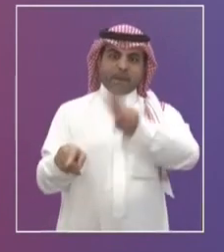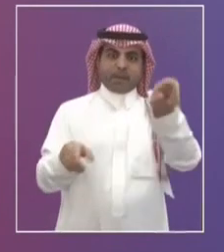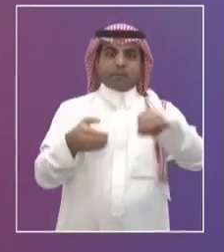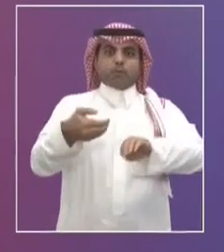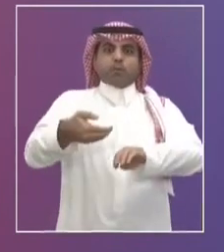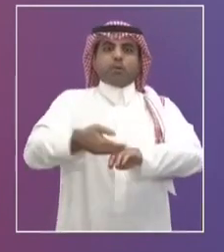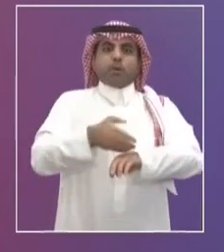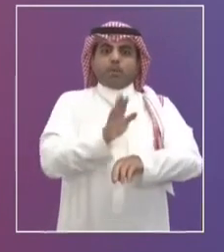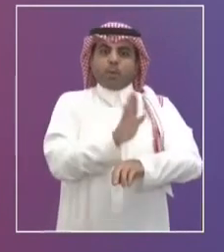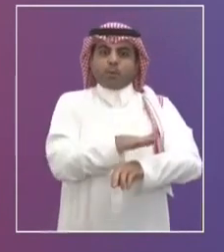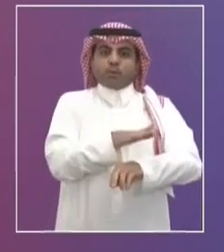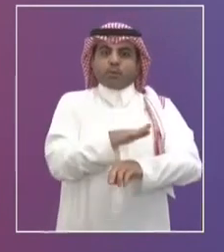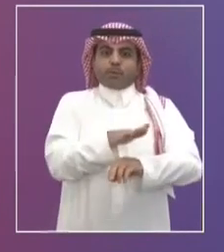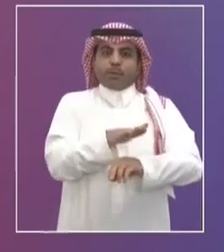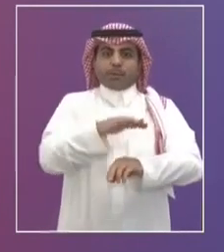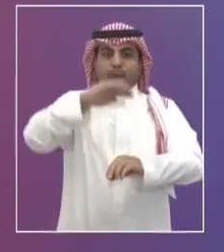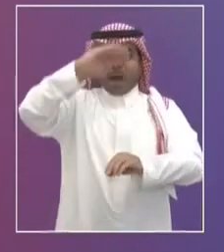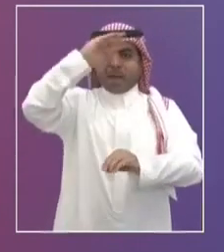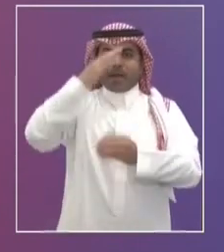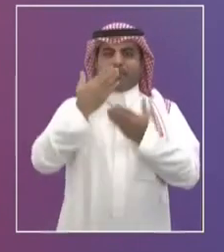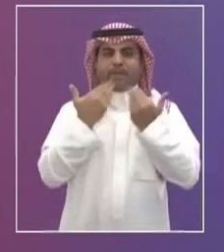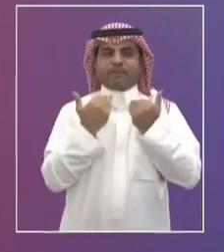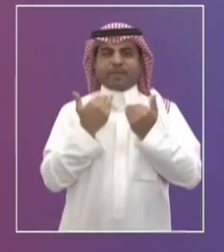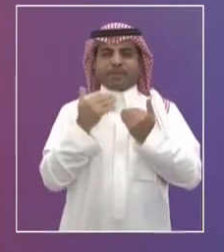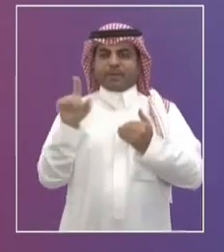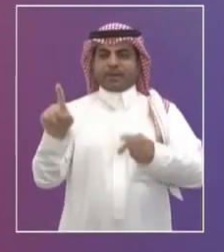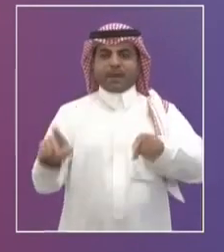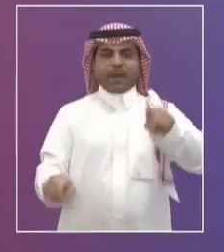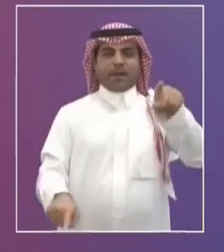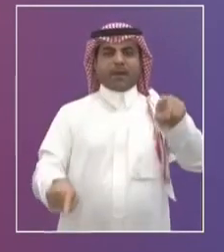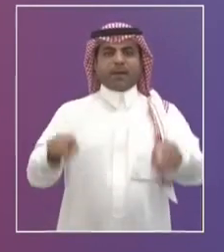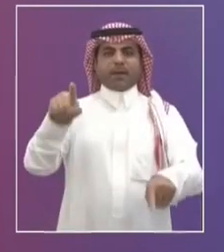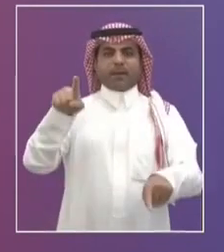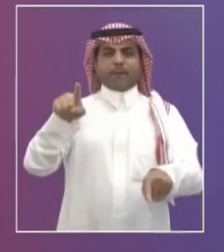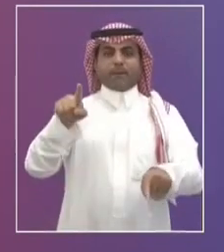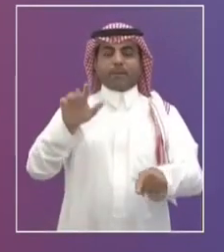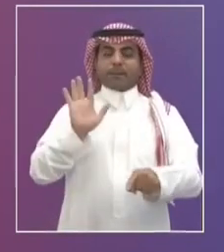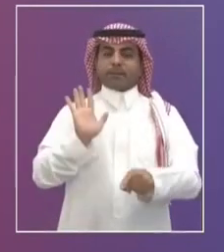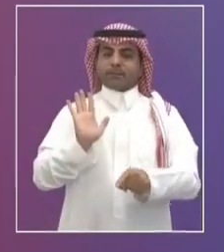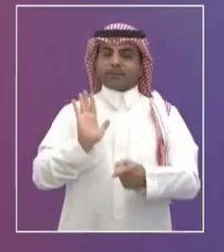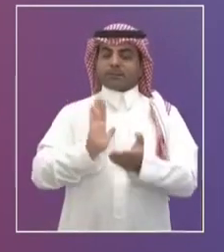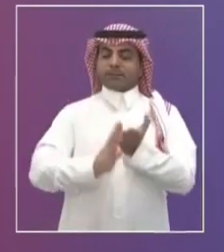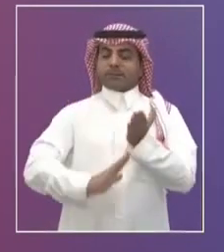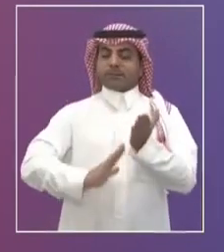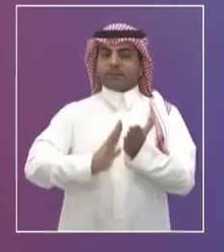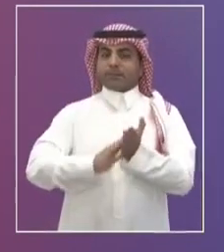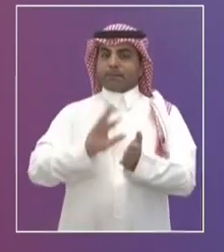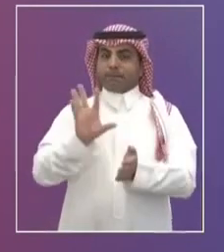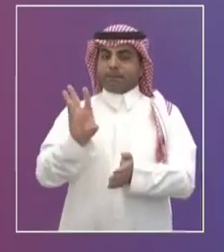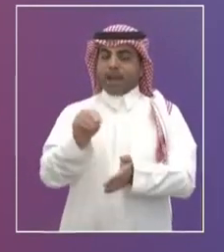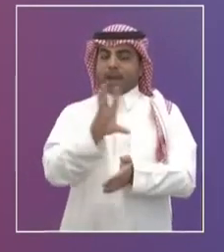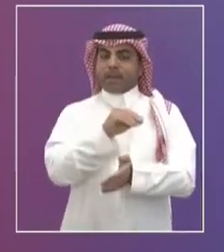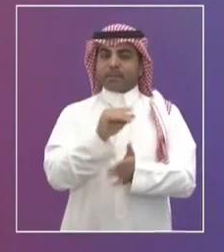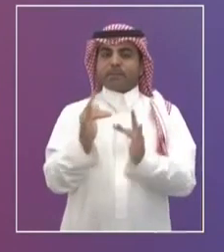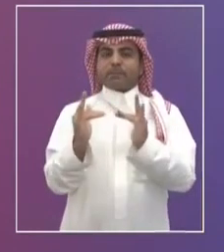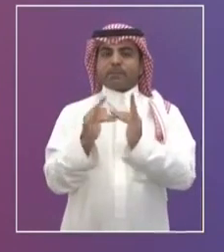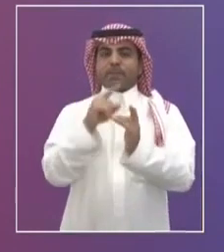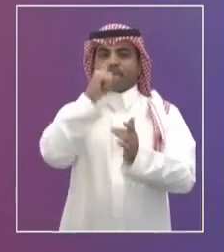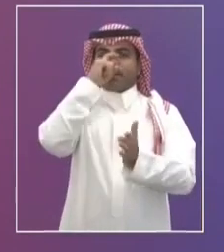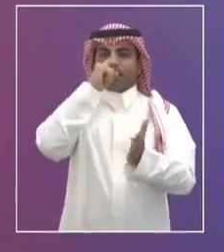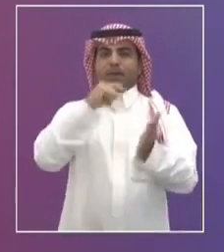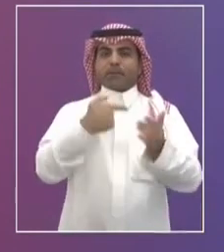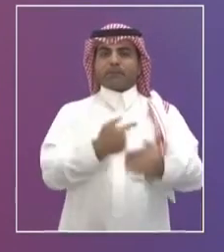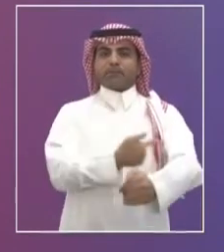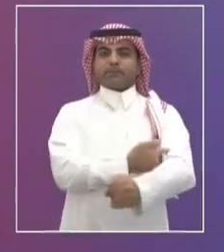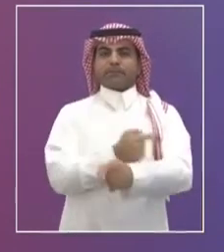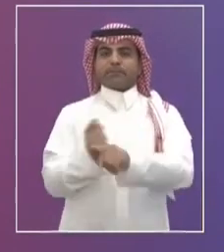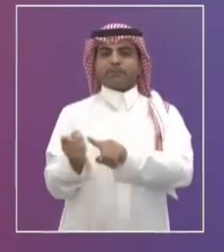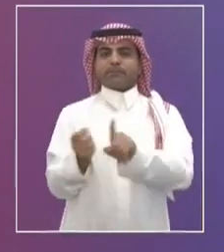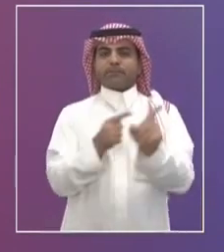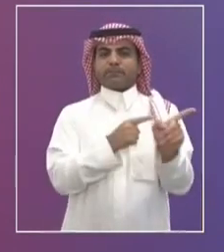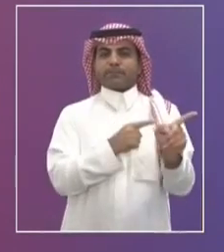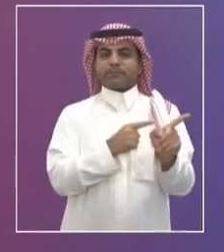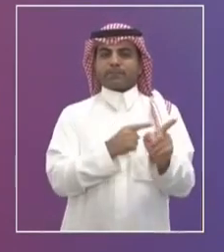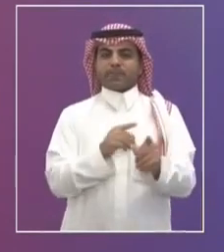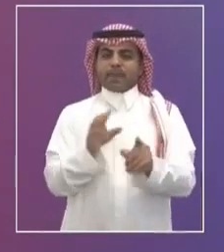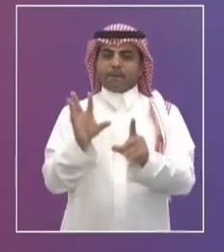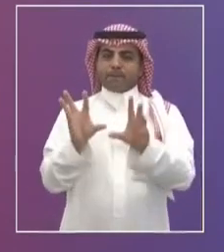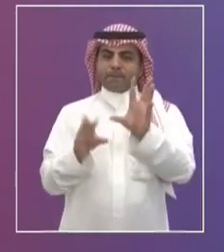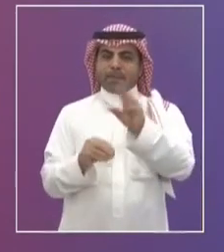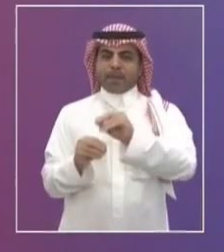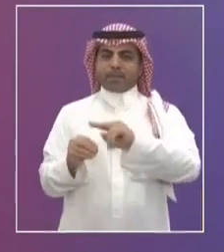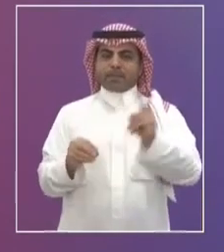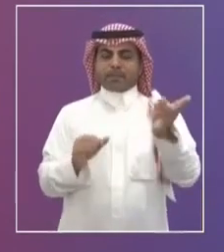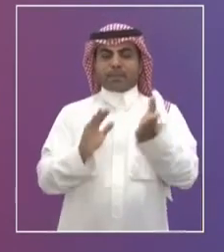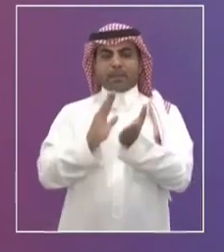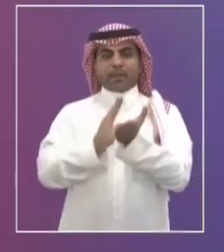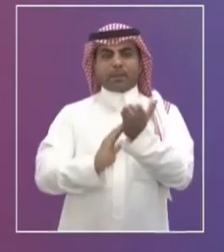نسبة تتدهور أوضاعهم الصحية ويستلزم دخولهم إلى التنويم في المستشفيات، وهنالك نسبة تصل إلى الحالة